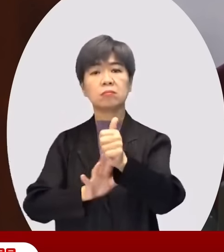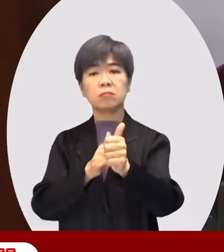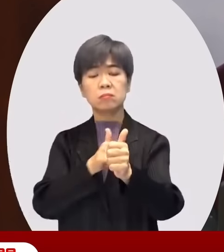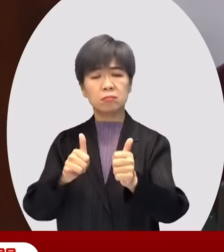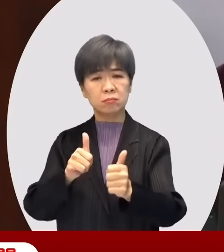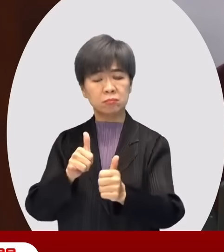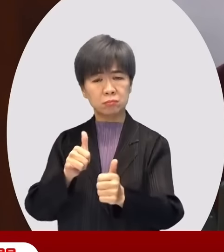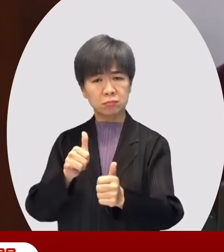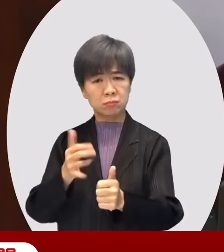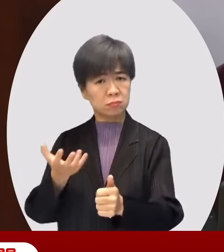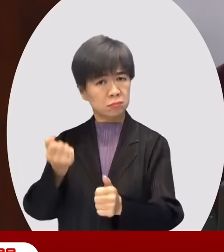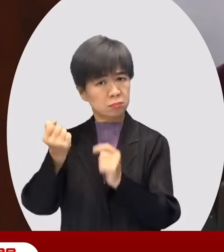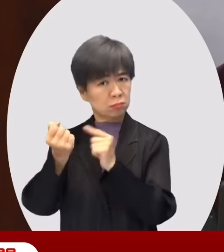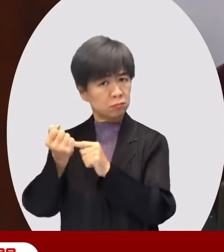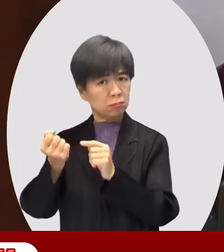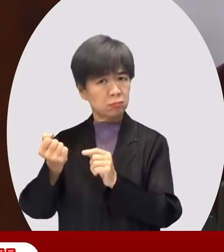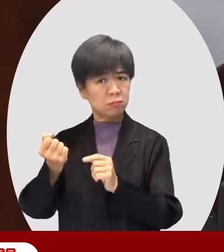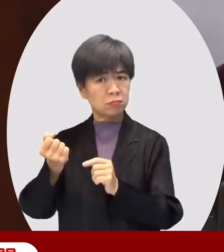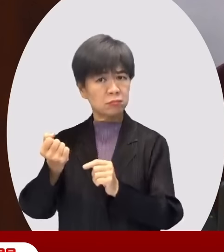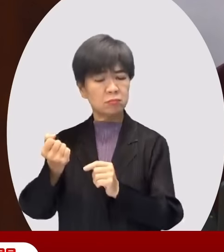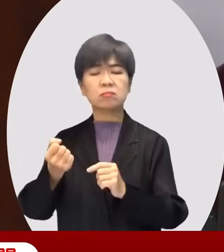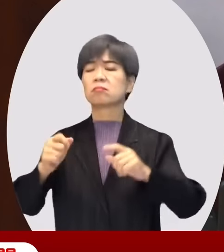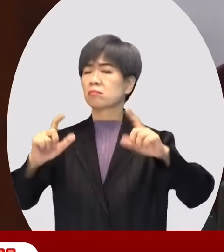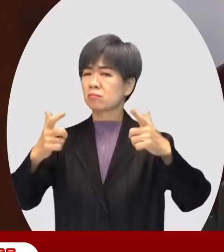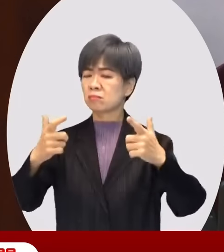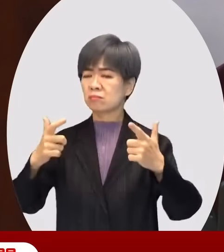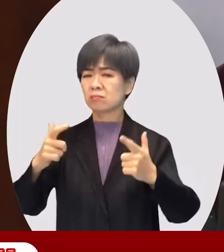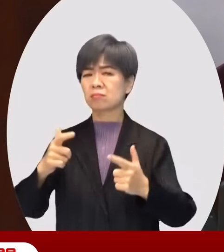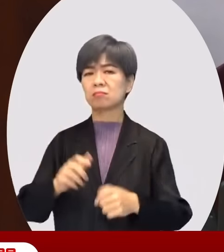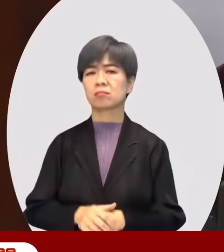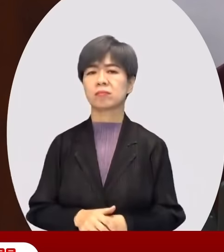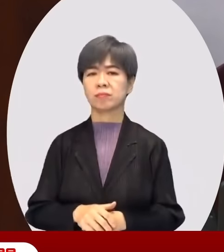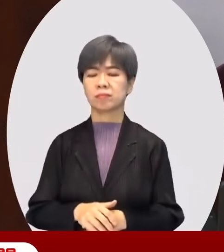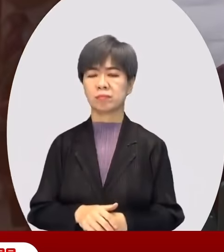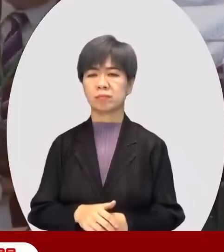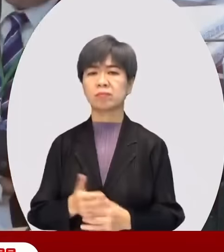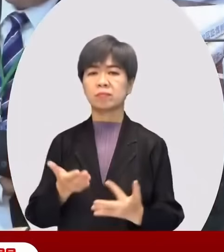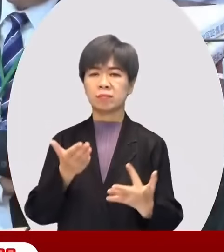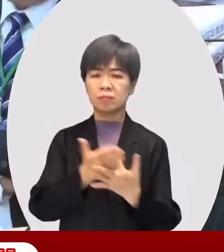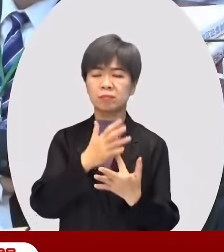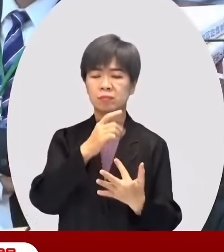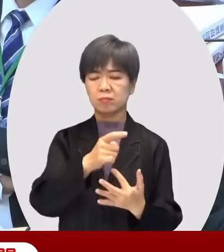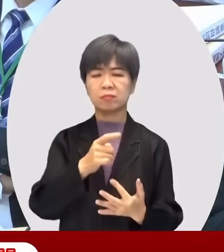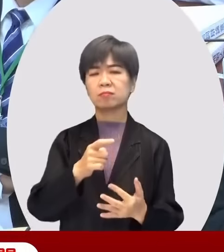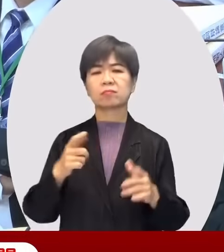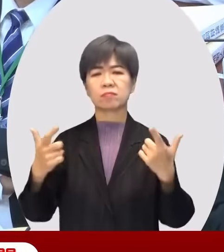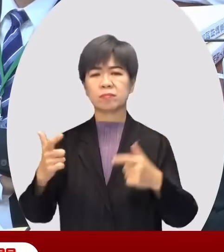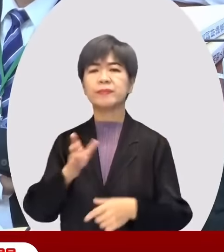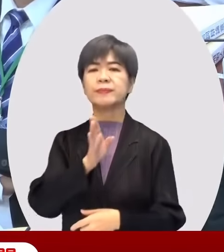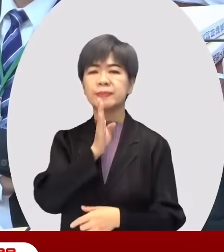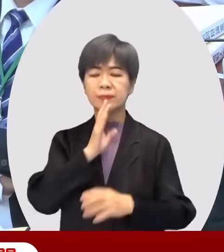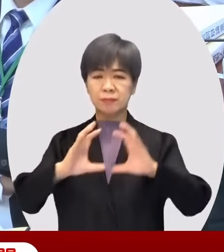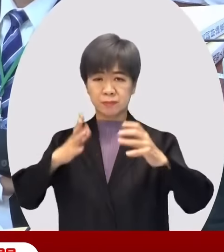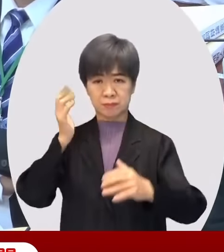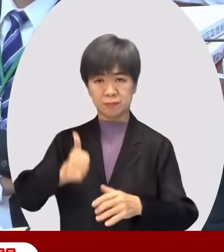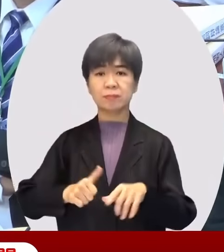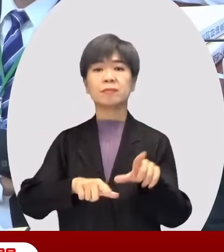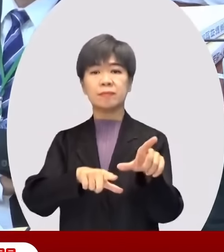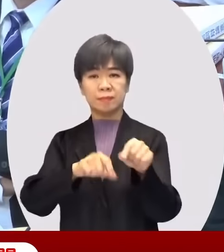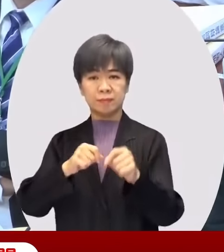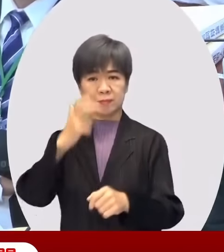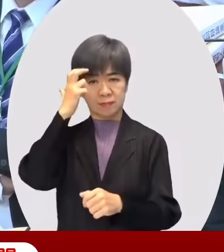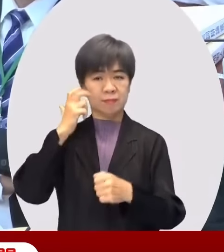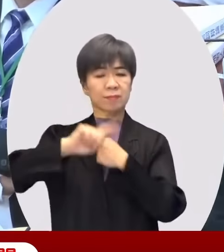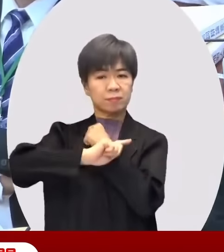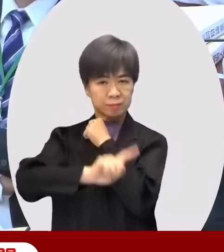权？ 不是我不是讲说总统有行使立法院职权行使法的职权，而是我是说总统是依